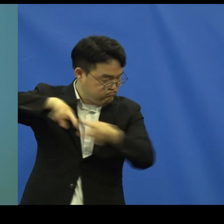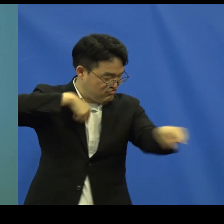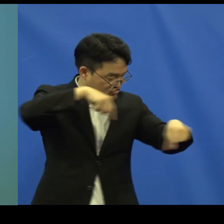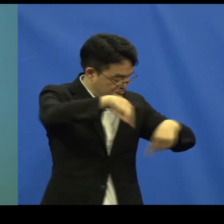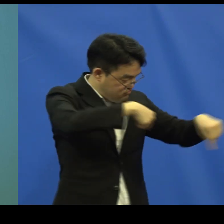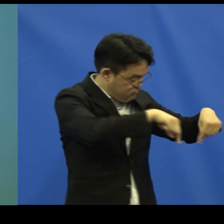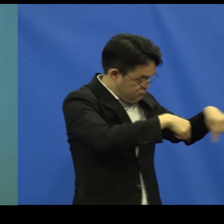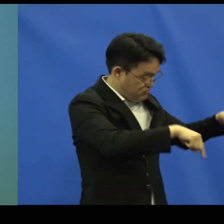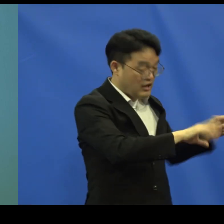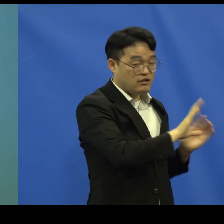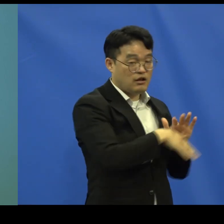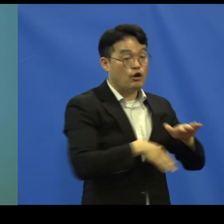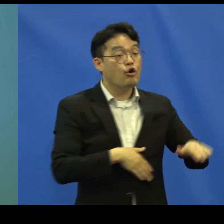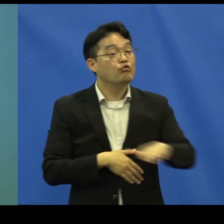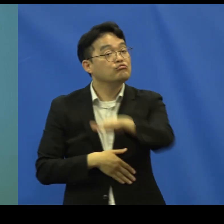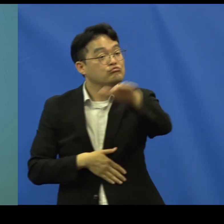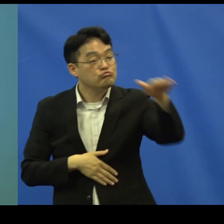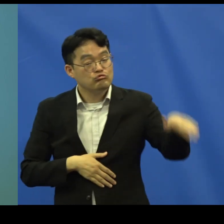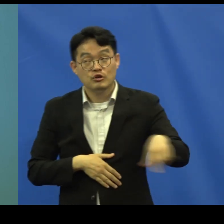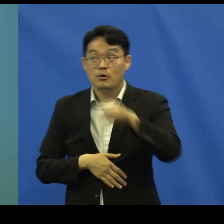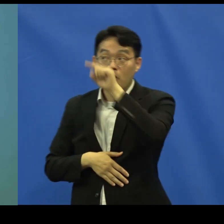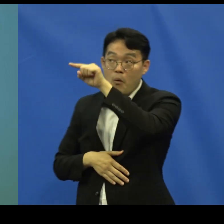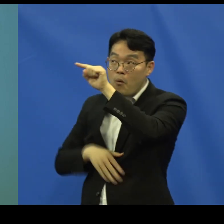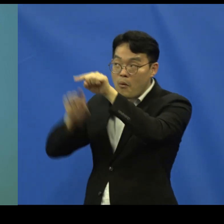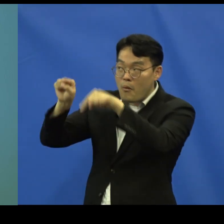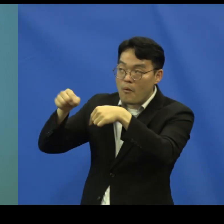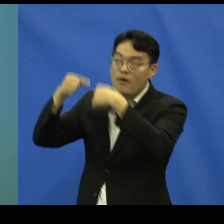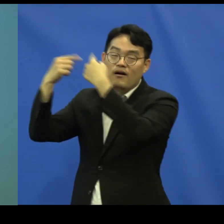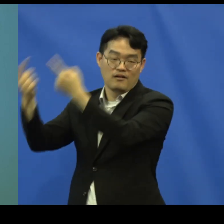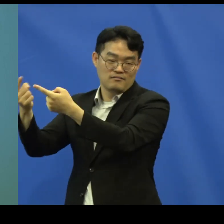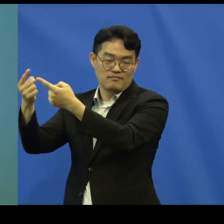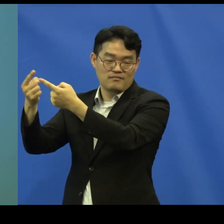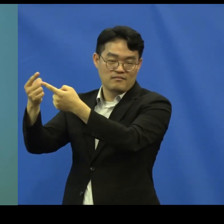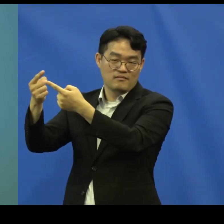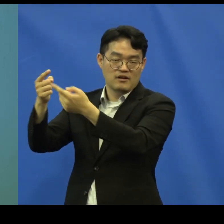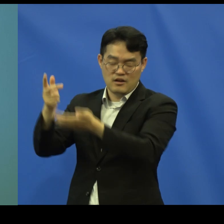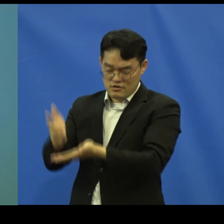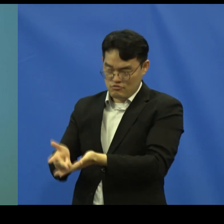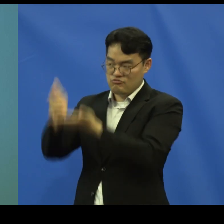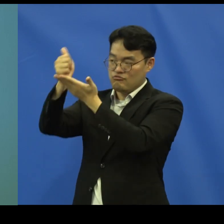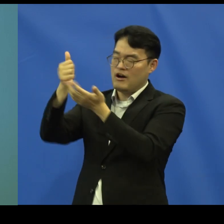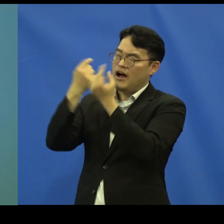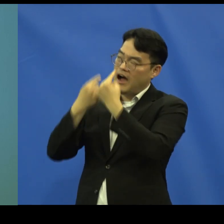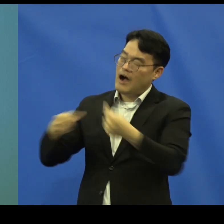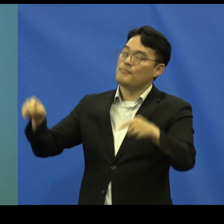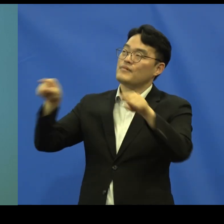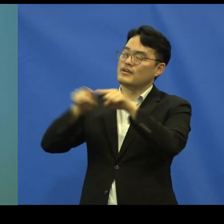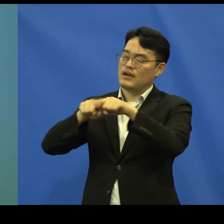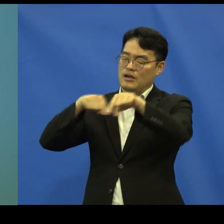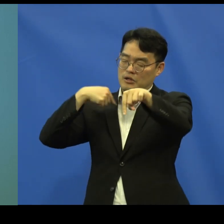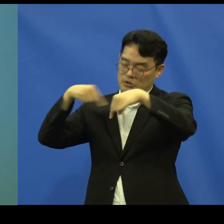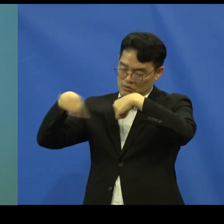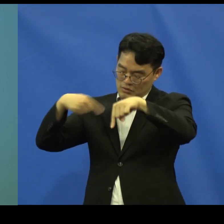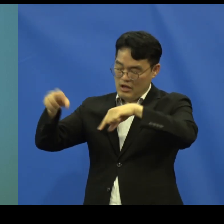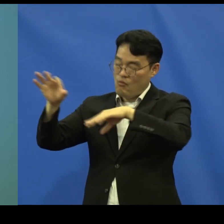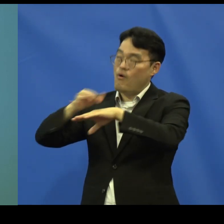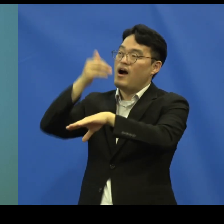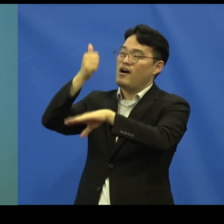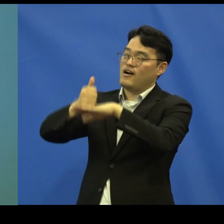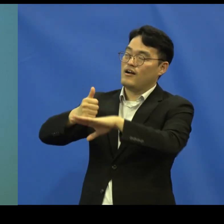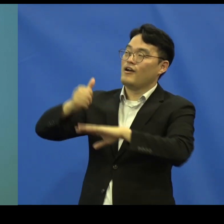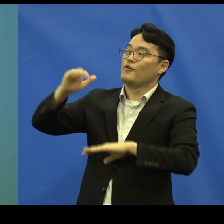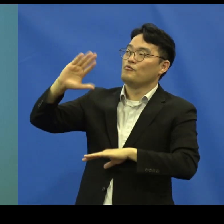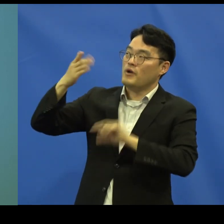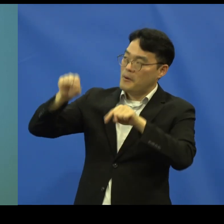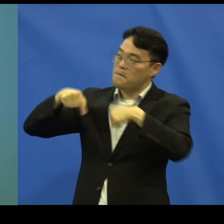거예요. 그러니까 주와 함께 영원히 왕노릇하리로다라고 하는 그 말입니다. 우리의 주어진 미래의